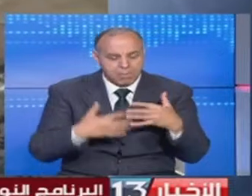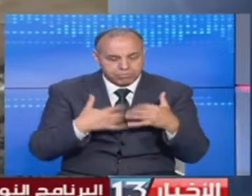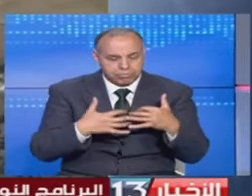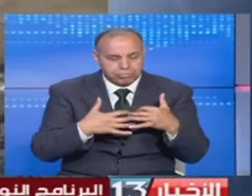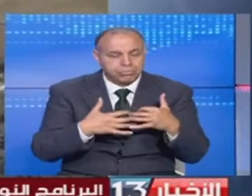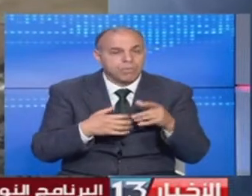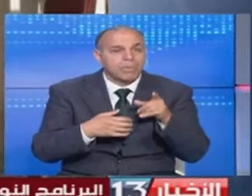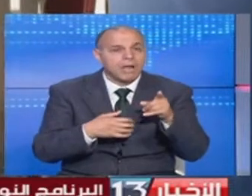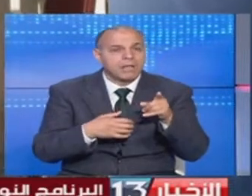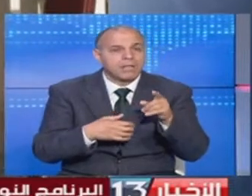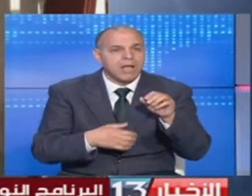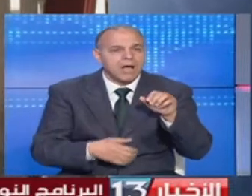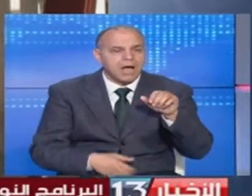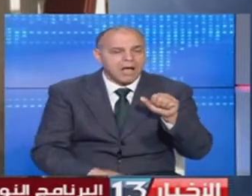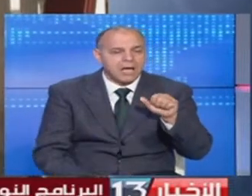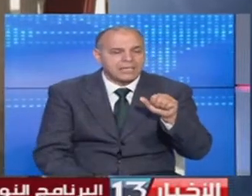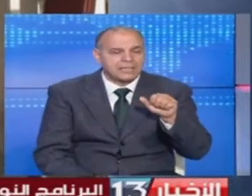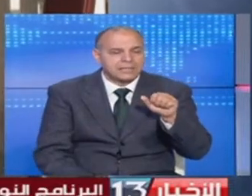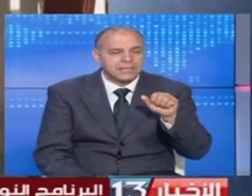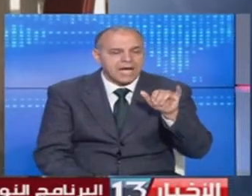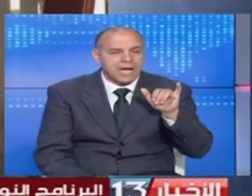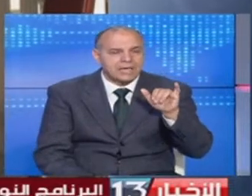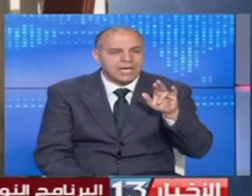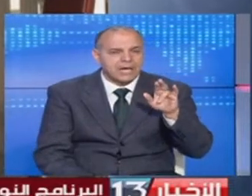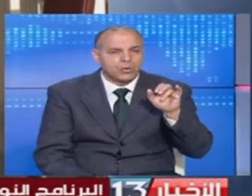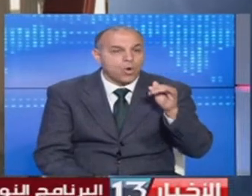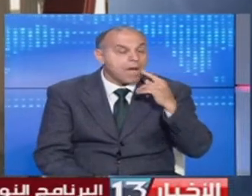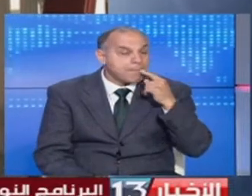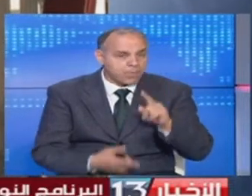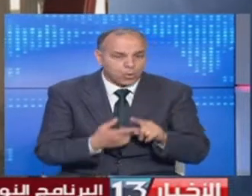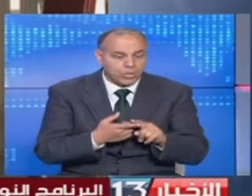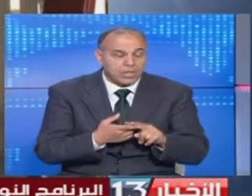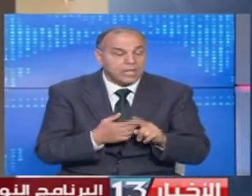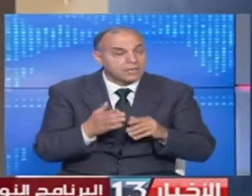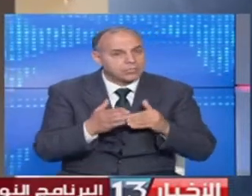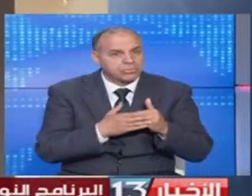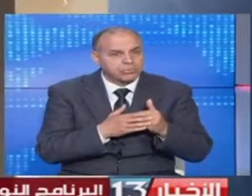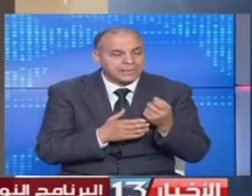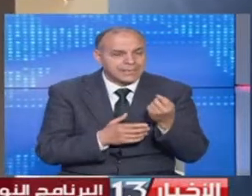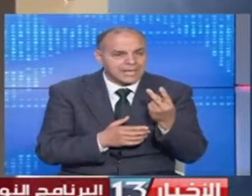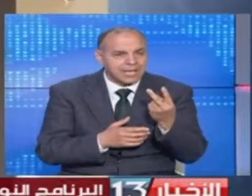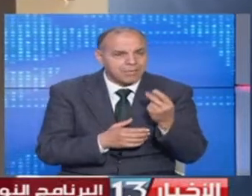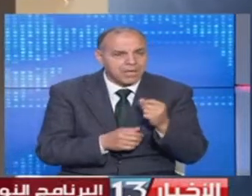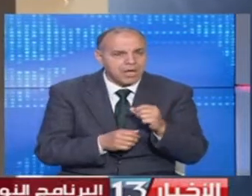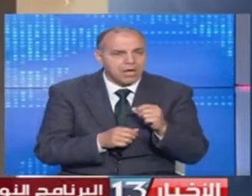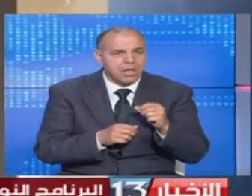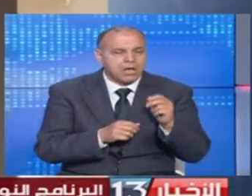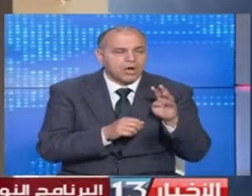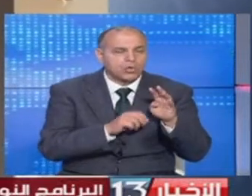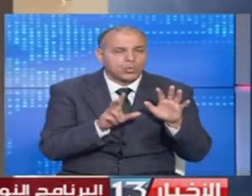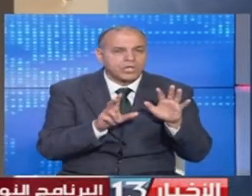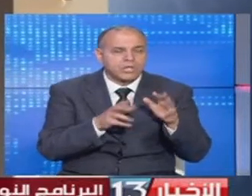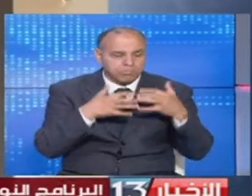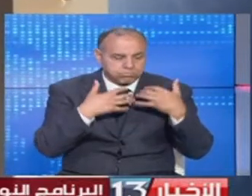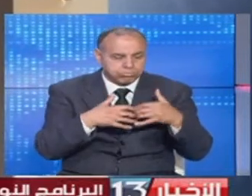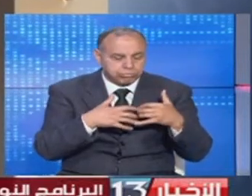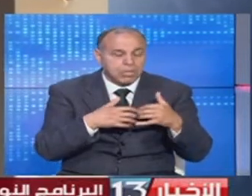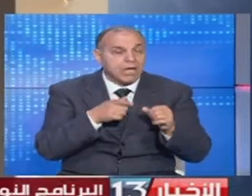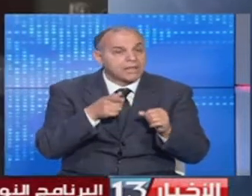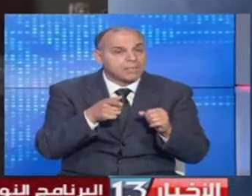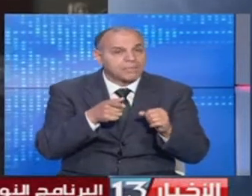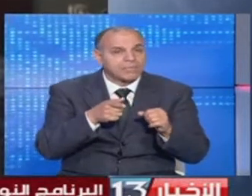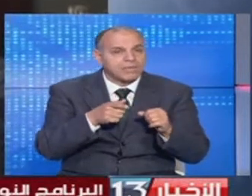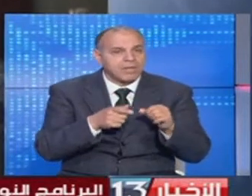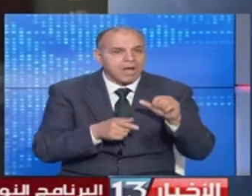مركزي اما و مجموعتين تضم ان ما يصل الى ثلاثمائه وثمانيه واربعين جهاز طرد مركزي